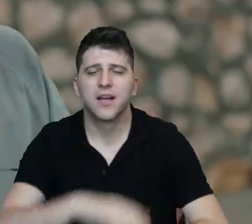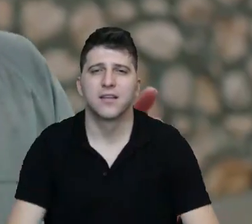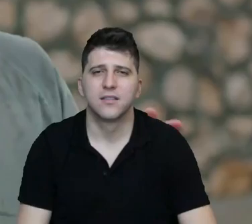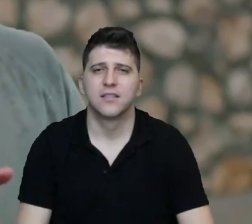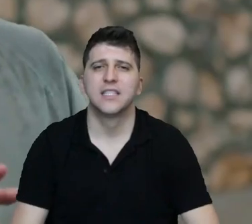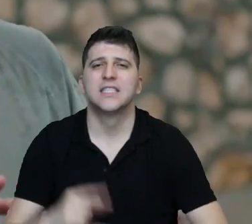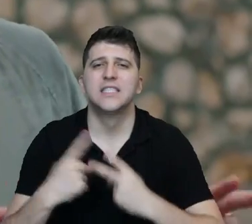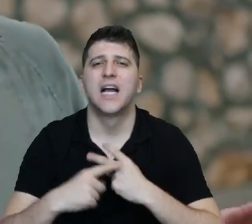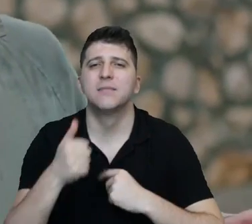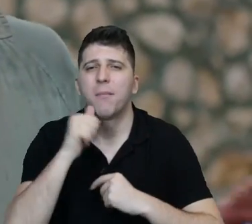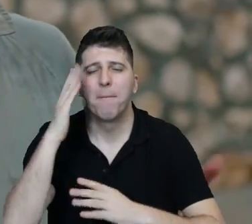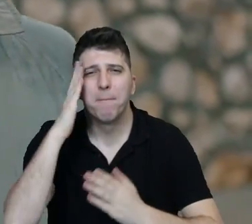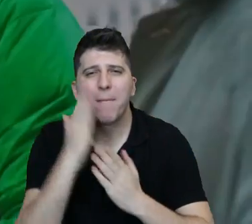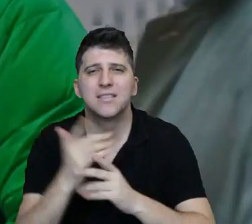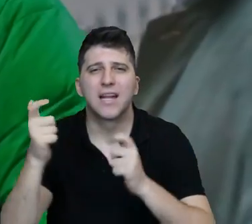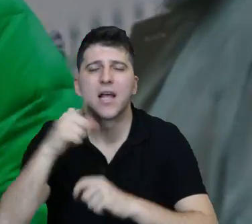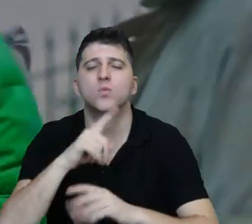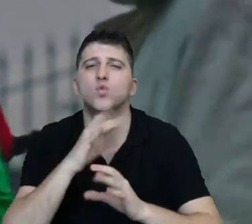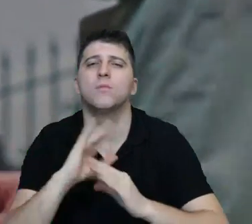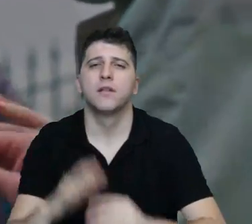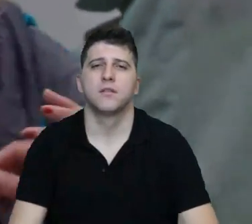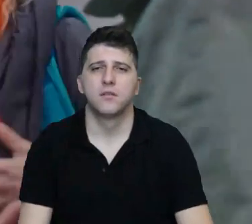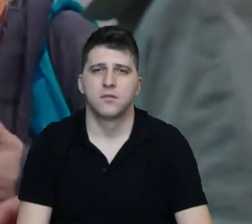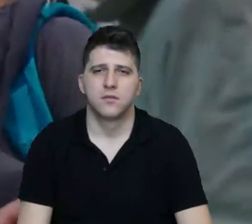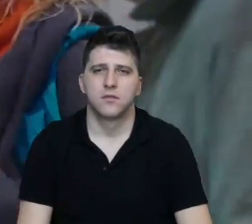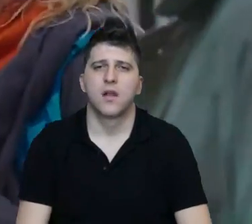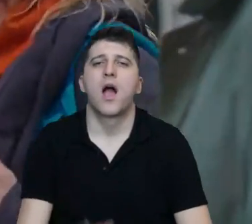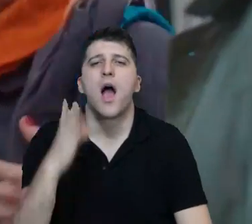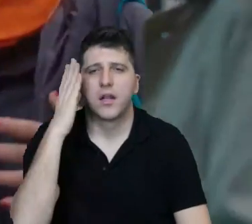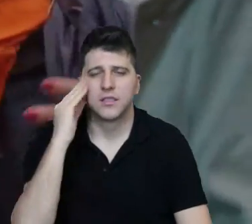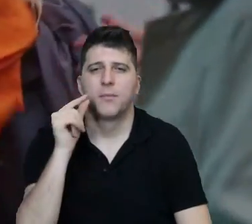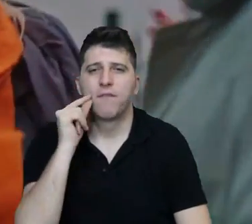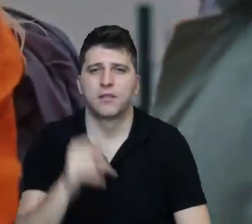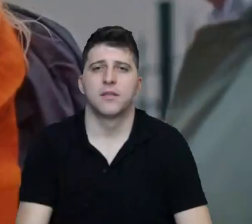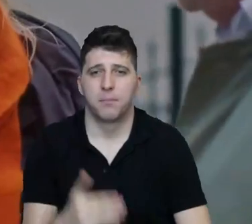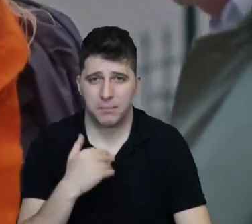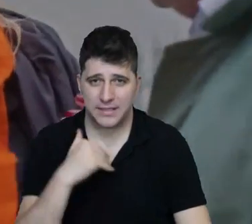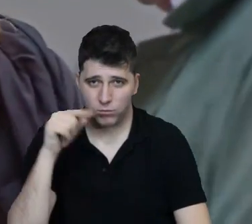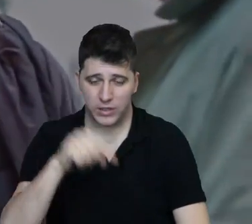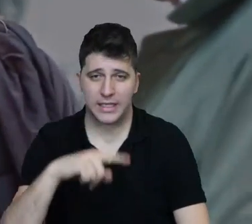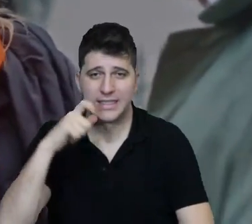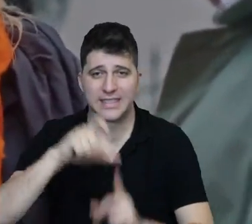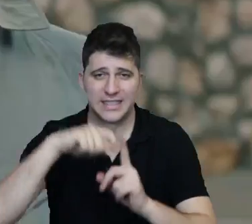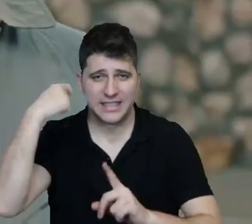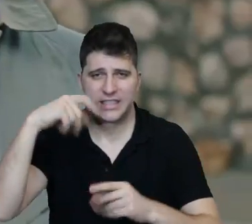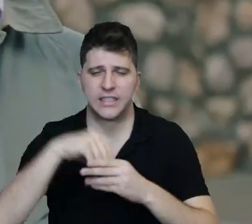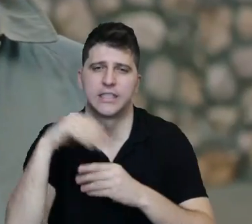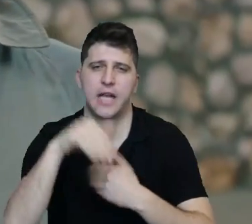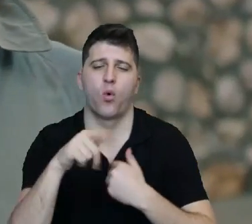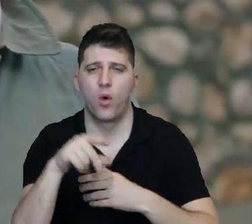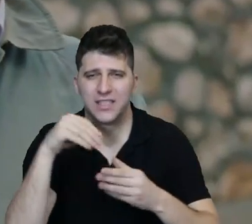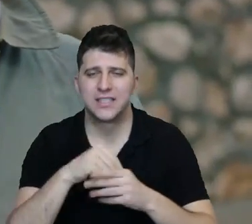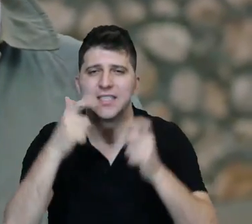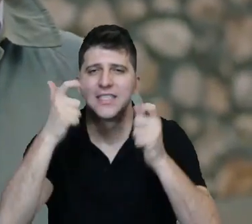Yalaz Baba'nın oradaki mezar yerleri harikadır ya. Anlaşıldı beyefendi. Biz buraya dizi çekmeye geldik. Onun